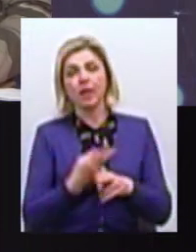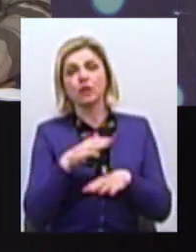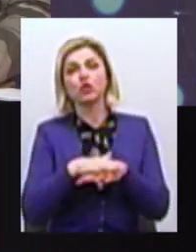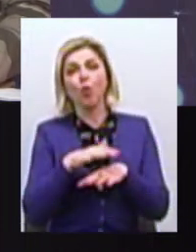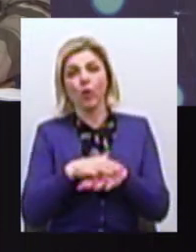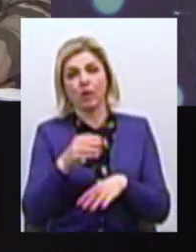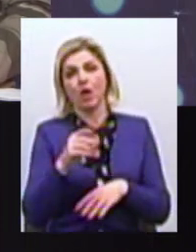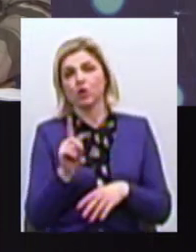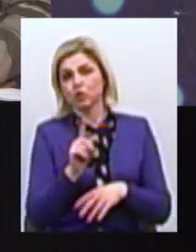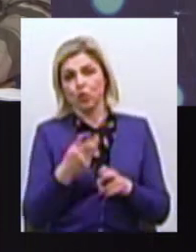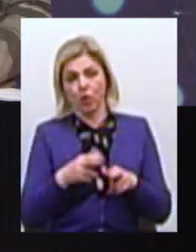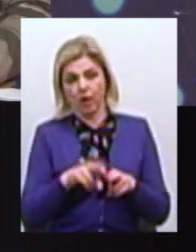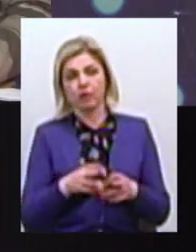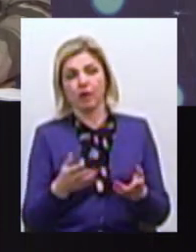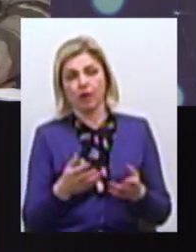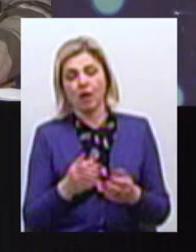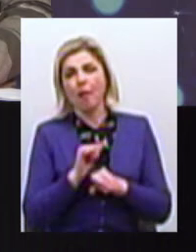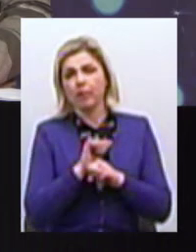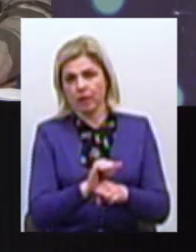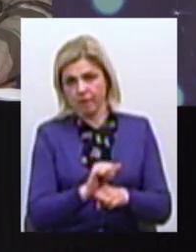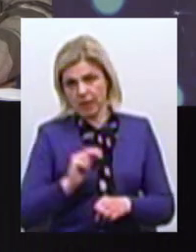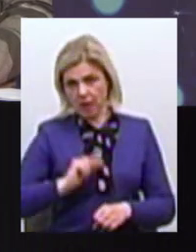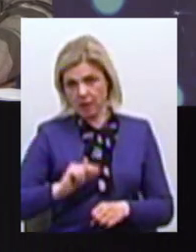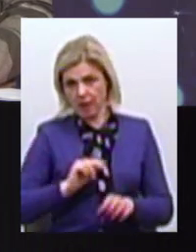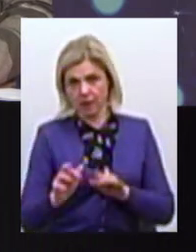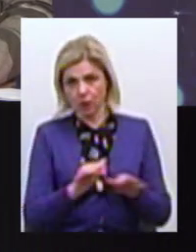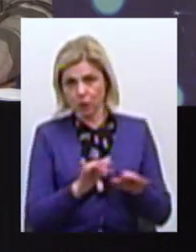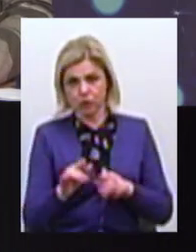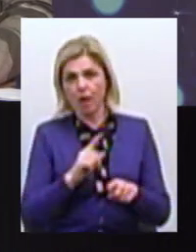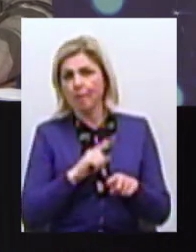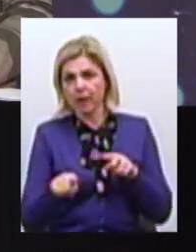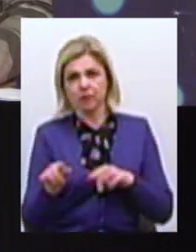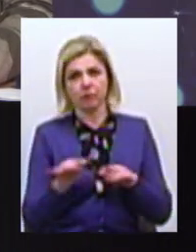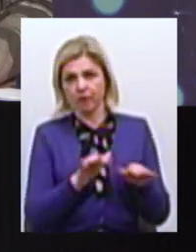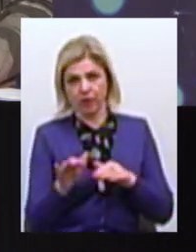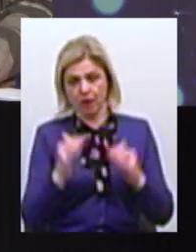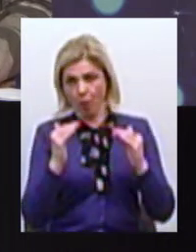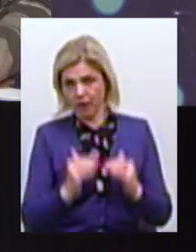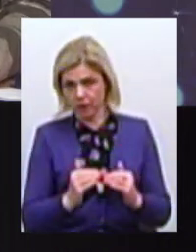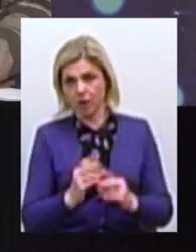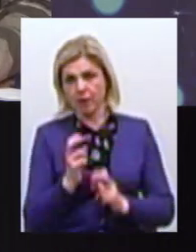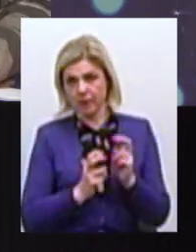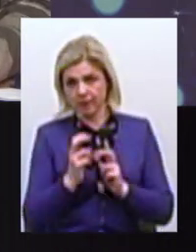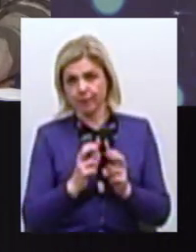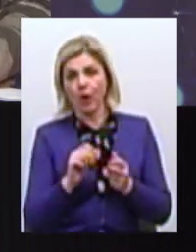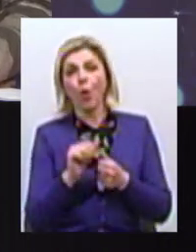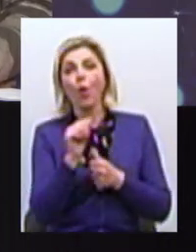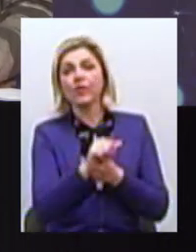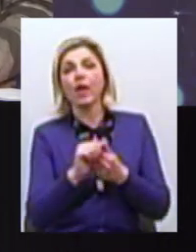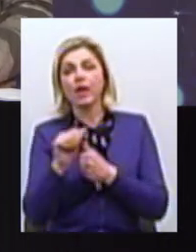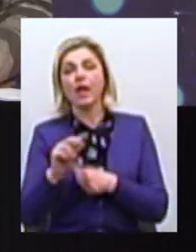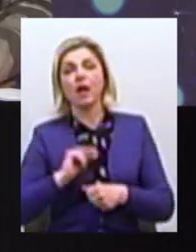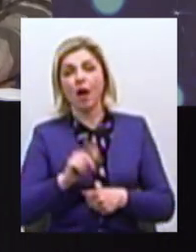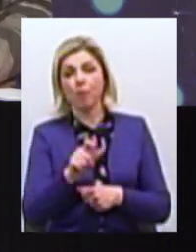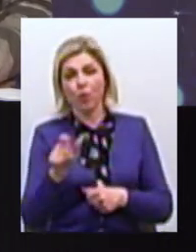что, в общем-то, снимает, ну, довольно парализует деятельность, оперативность деятельности снижает. Отдельные работники, которые были в сюжете, они уже